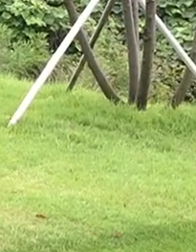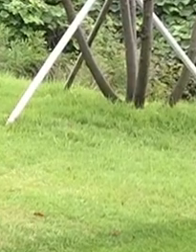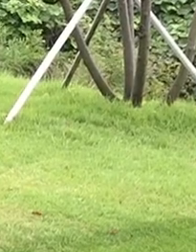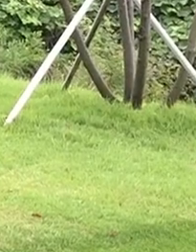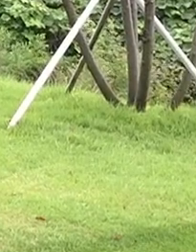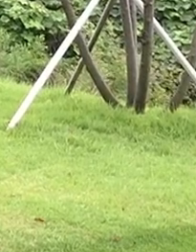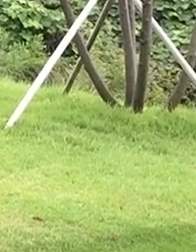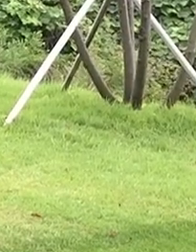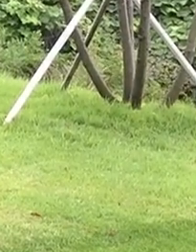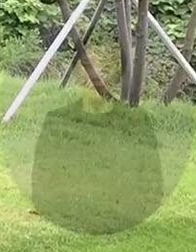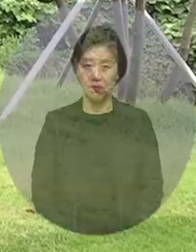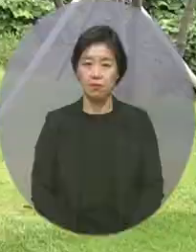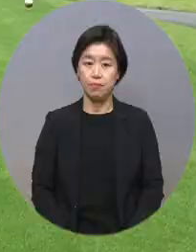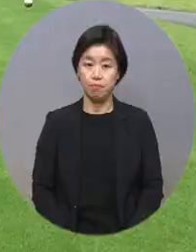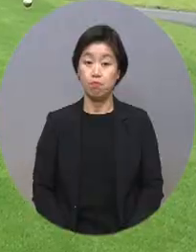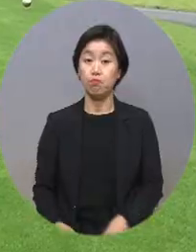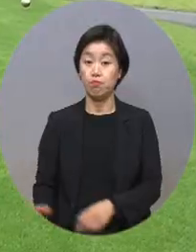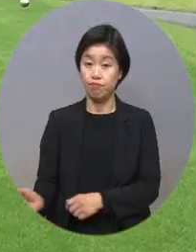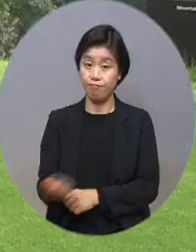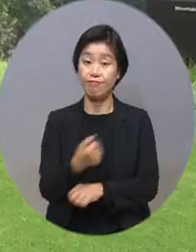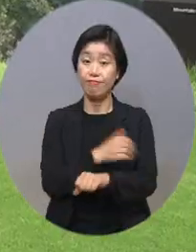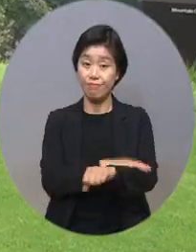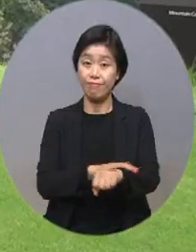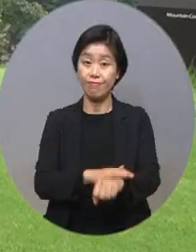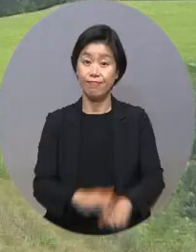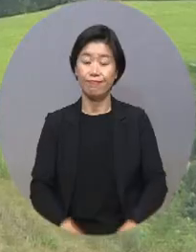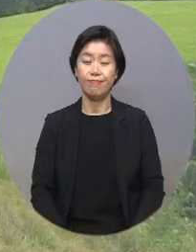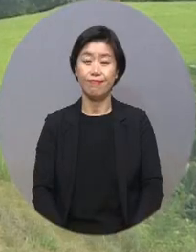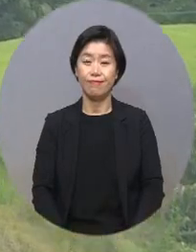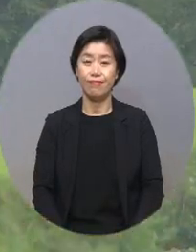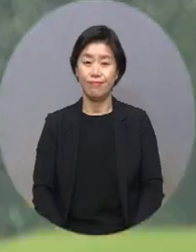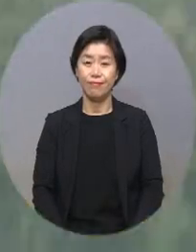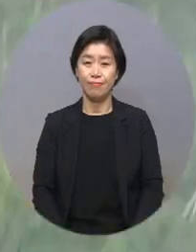오, 굿샷.